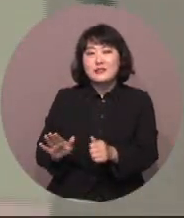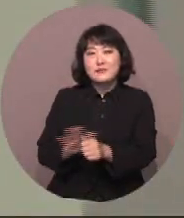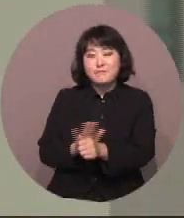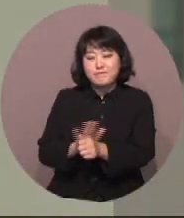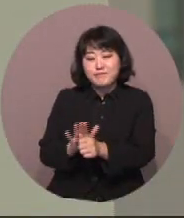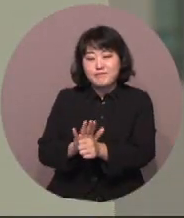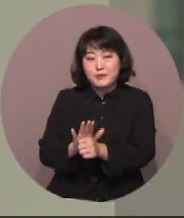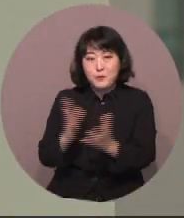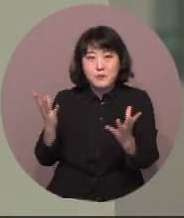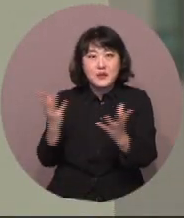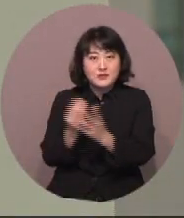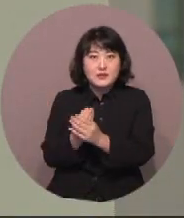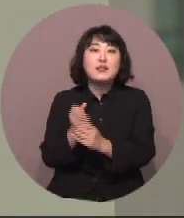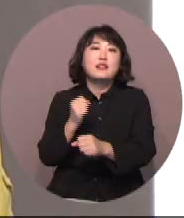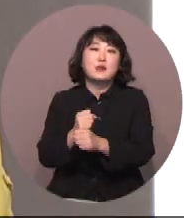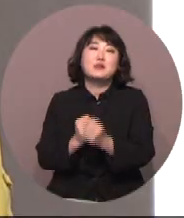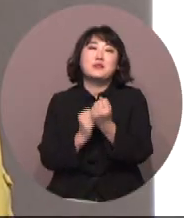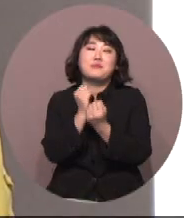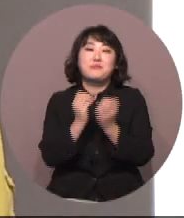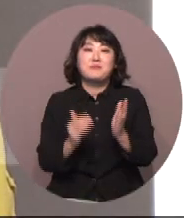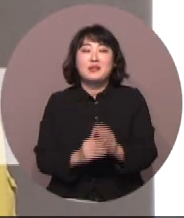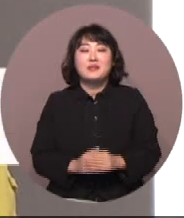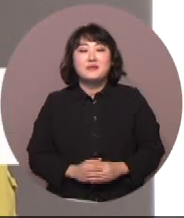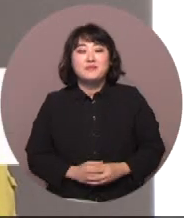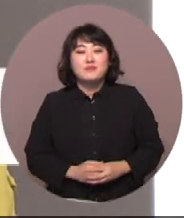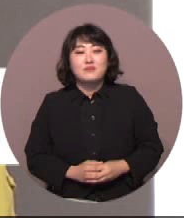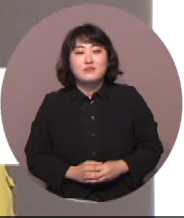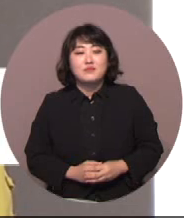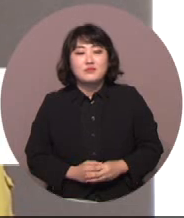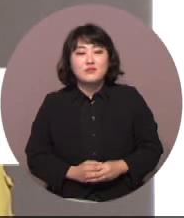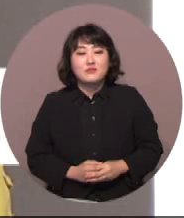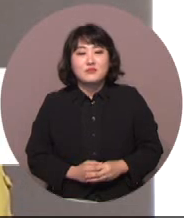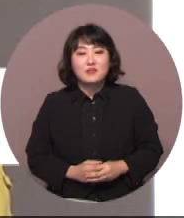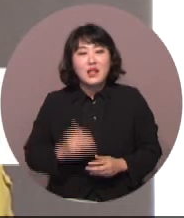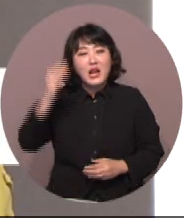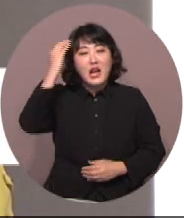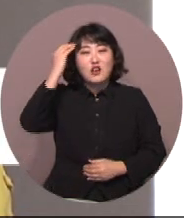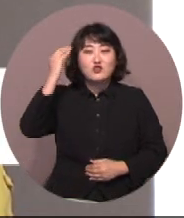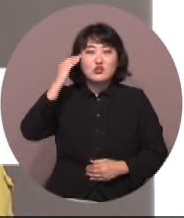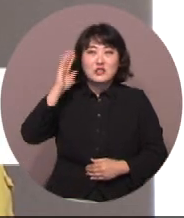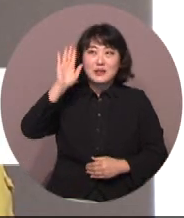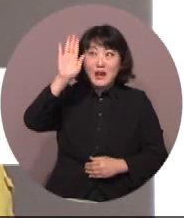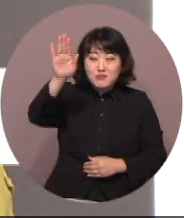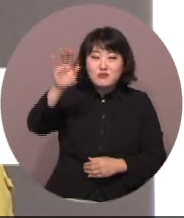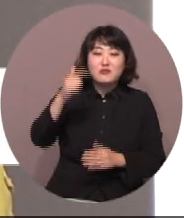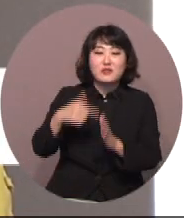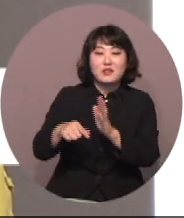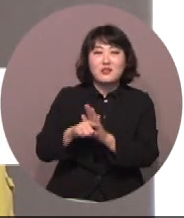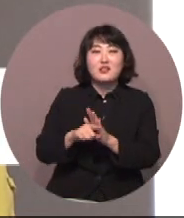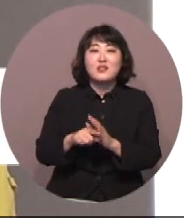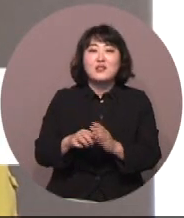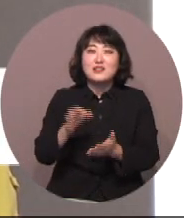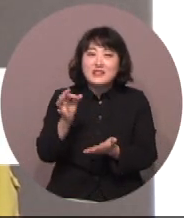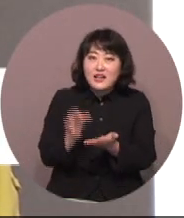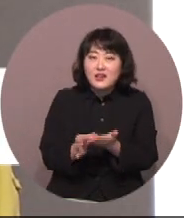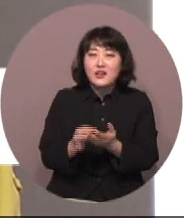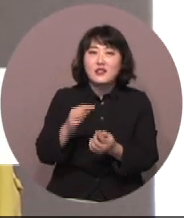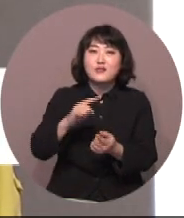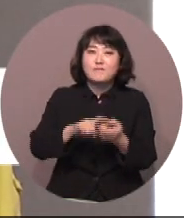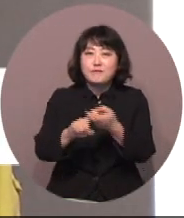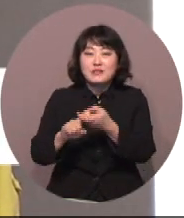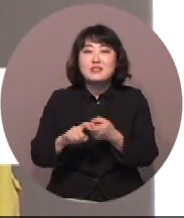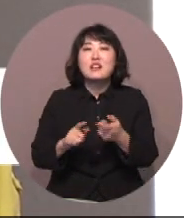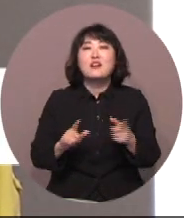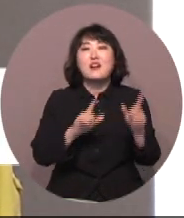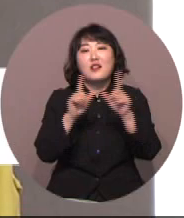완성됐다 고 설명했습니다 결국 옆 우리 대한민국 의 와디아 며 헤드는 접영 상생 연대 새로 라는 정책의 일환